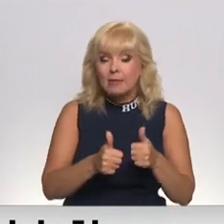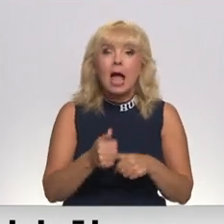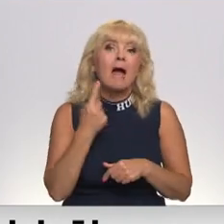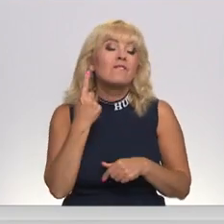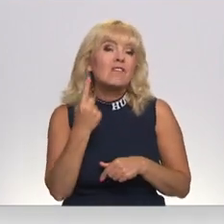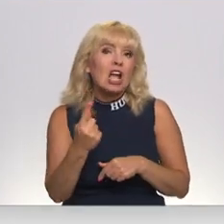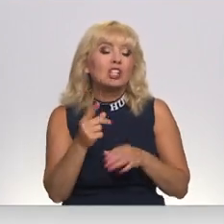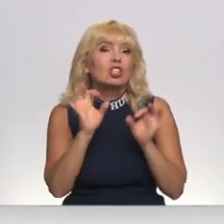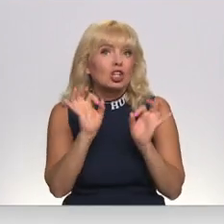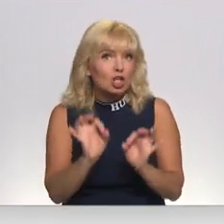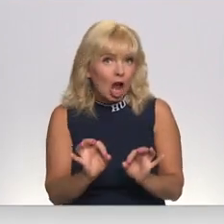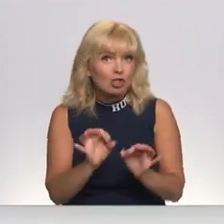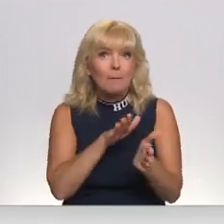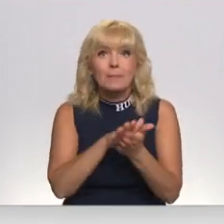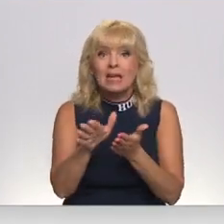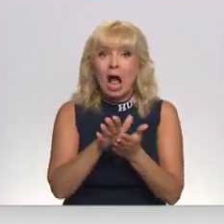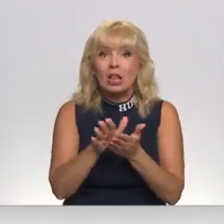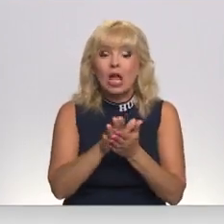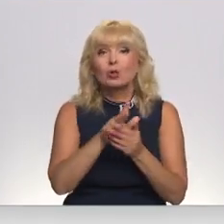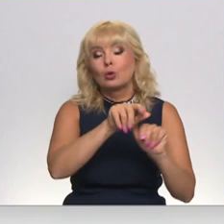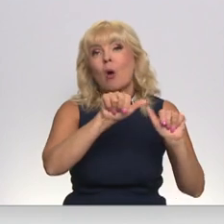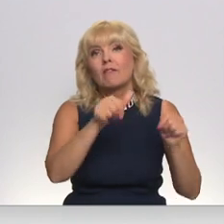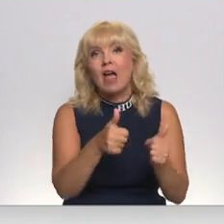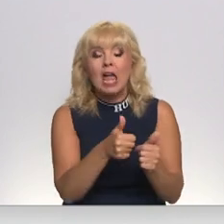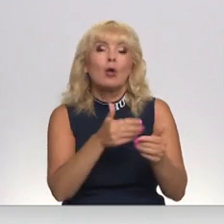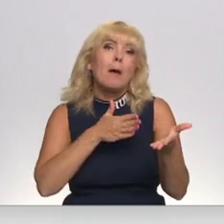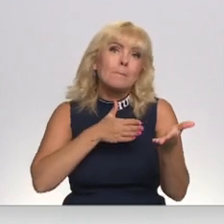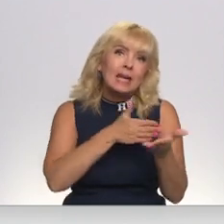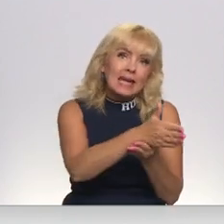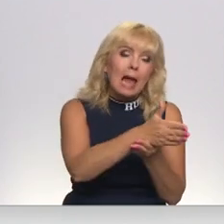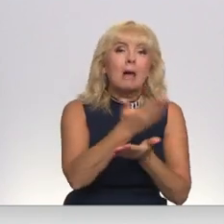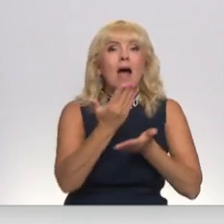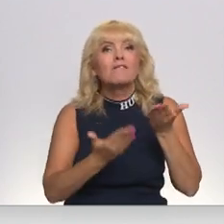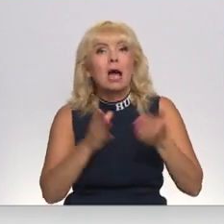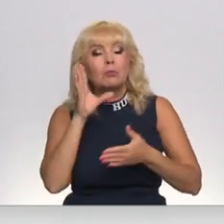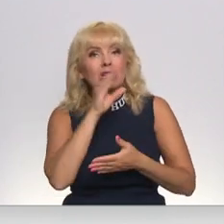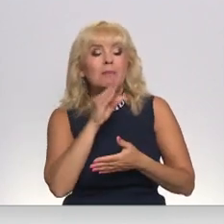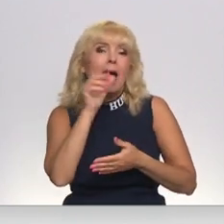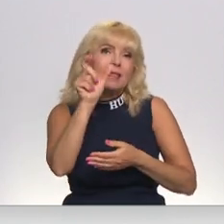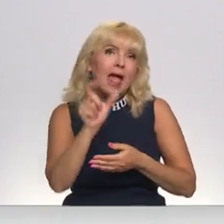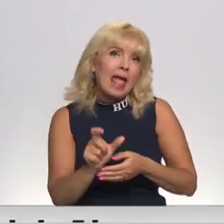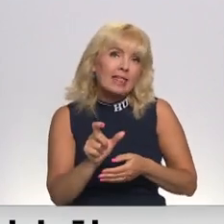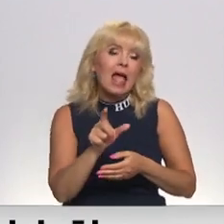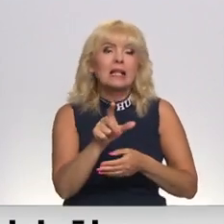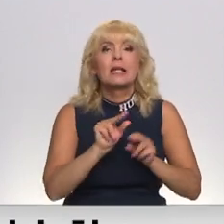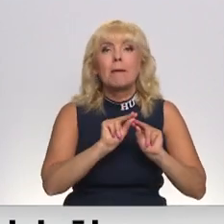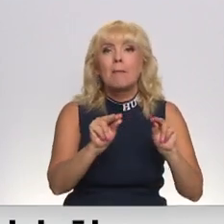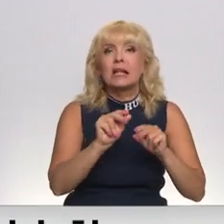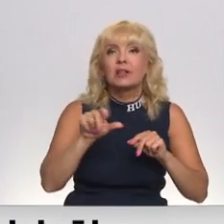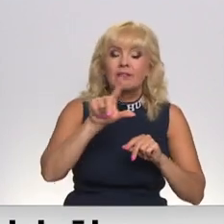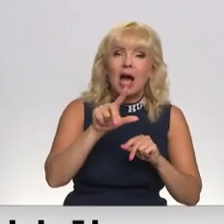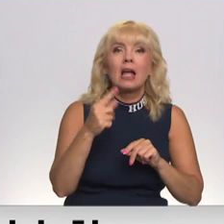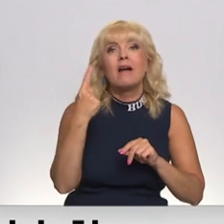Viens tas ir tiešām pielietot šo moduļa tipa pieeju, kad iespējams ir kādas nedēļas, kad tiek mācīts vairāk.